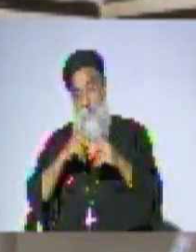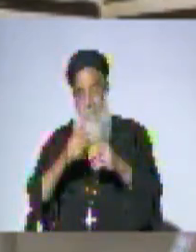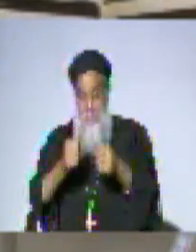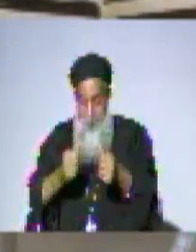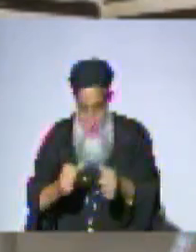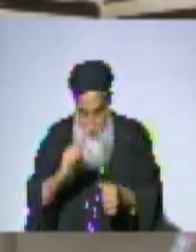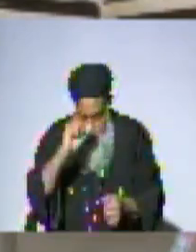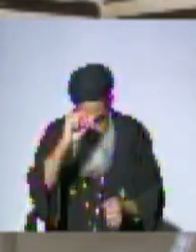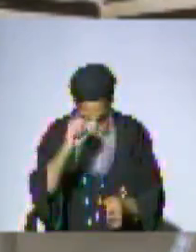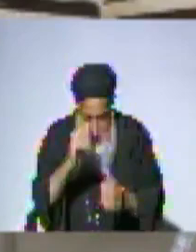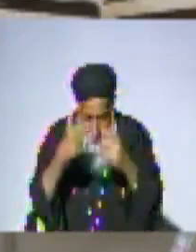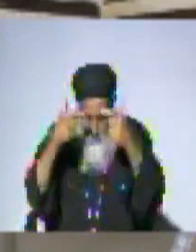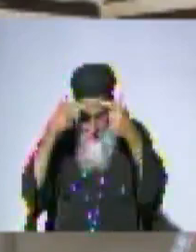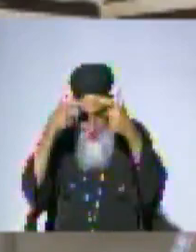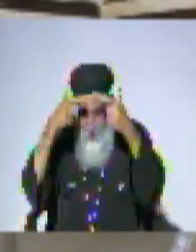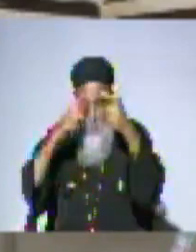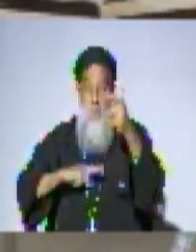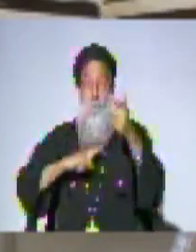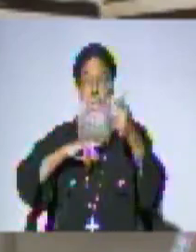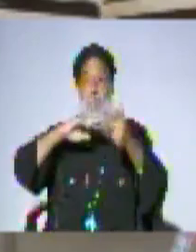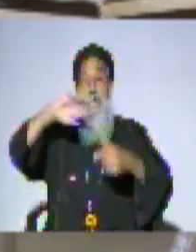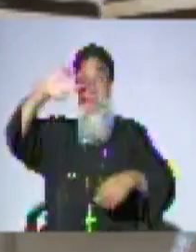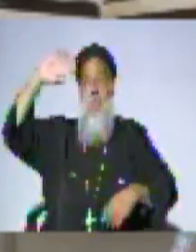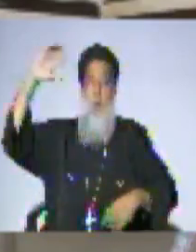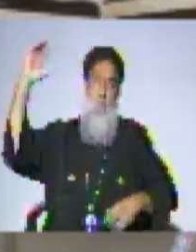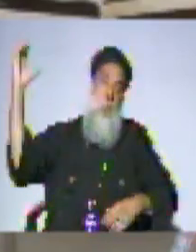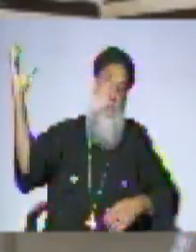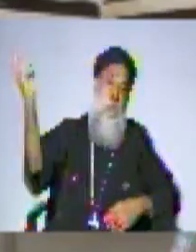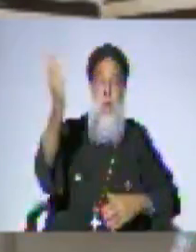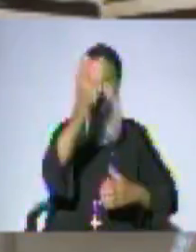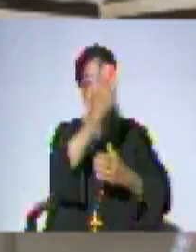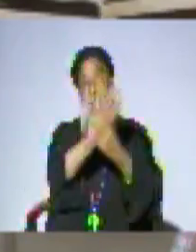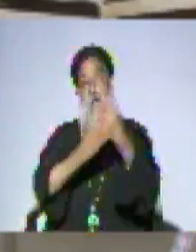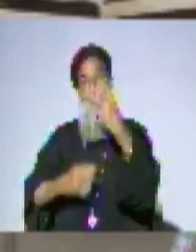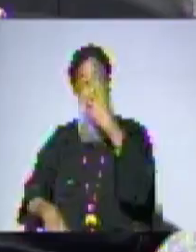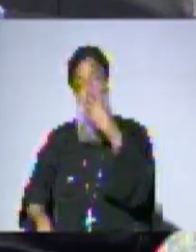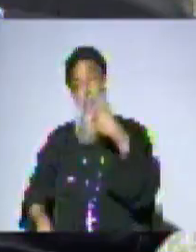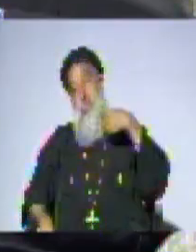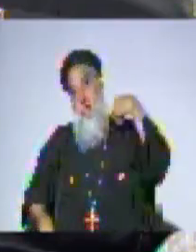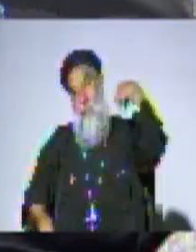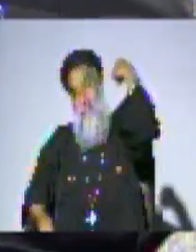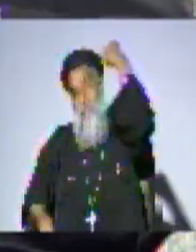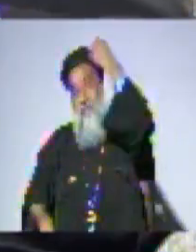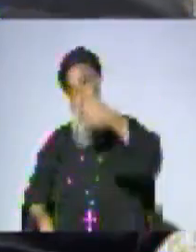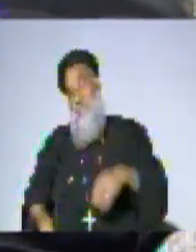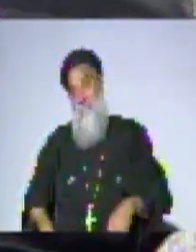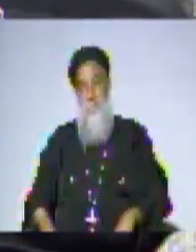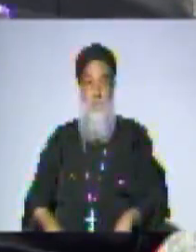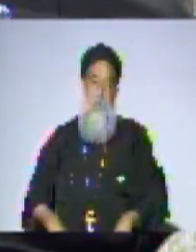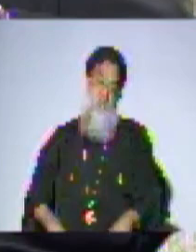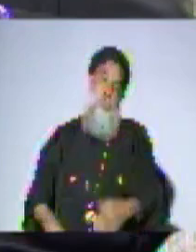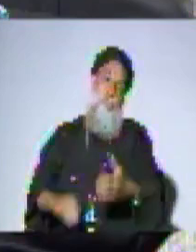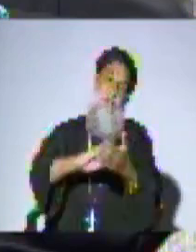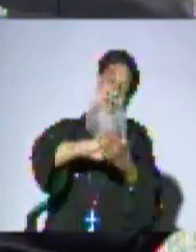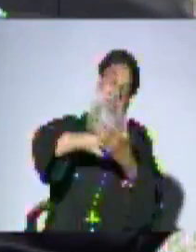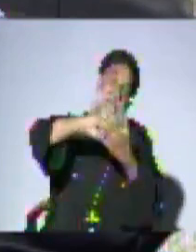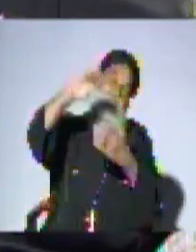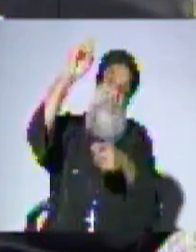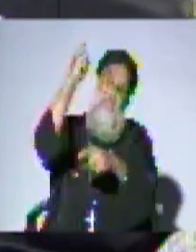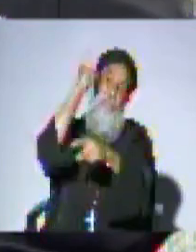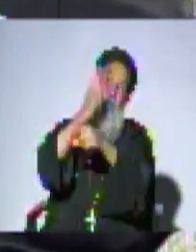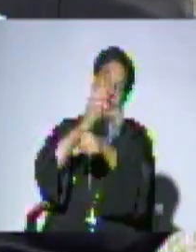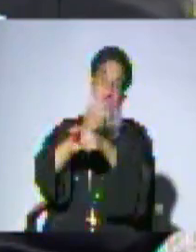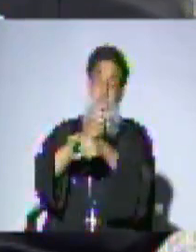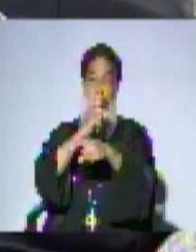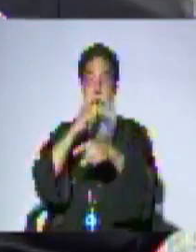له وممجد لأنه مالئ الكل بلاهوته يعني. يمكن برضو في رسالة معلمنا بولس الرسول